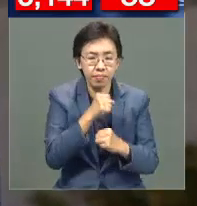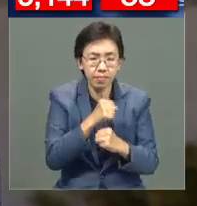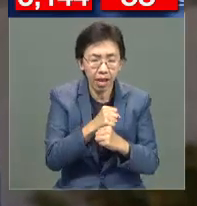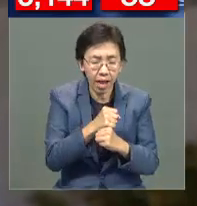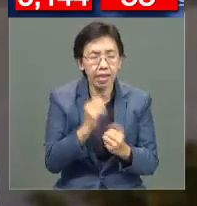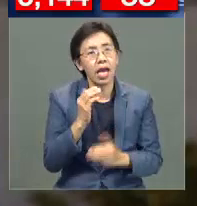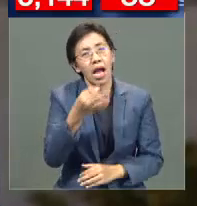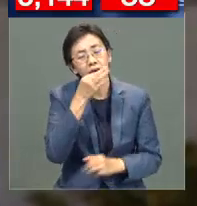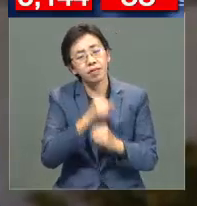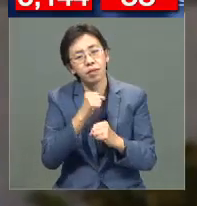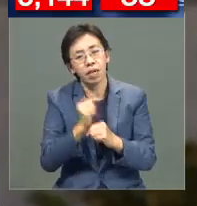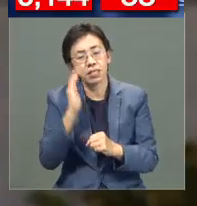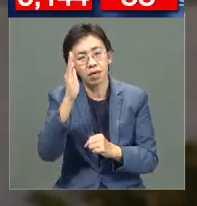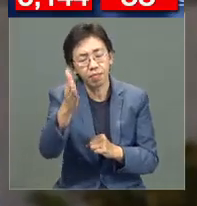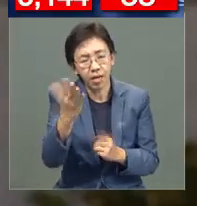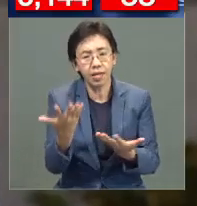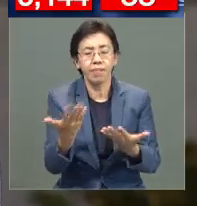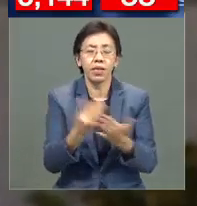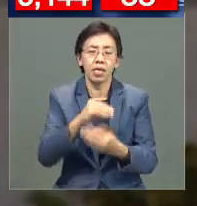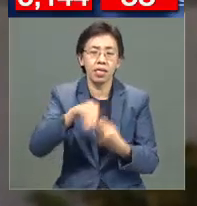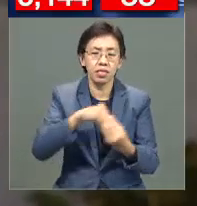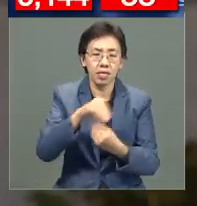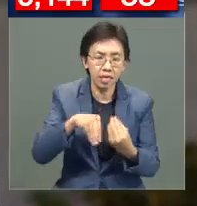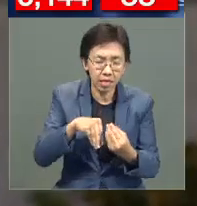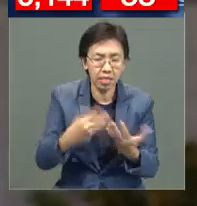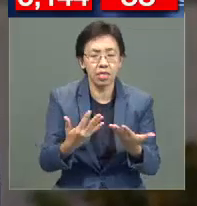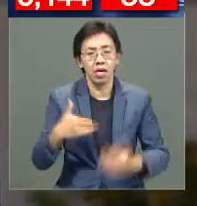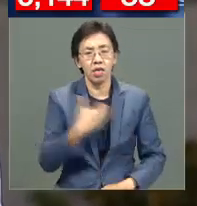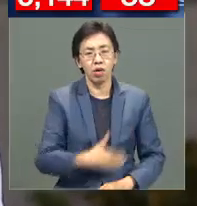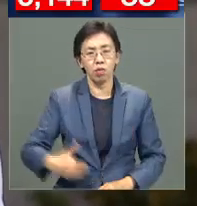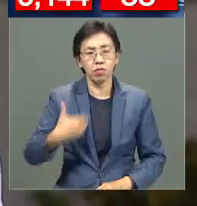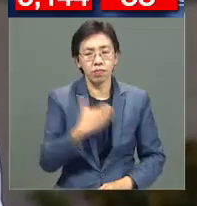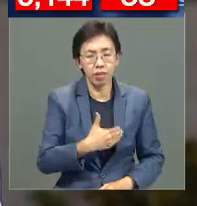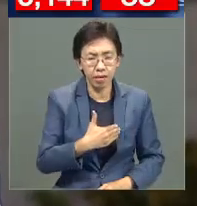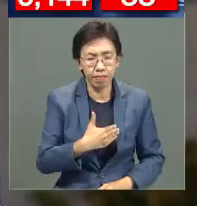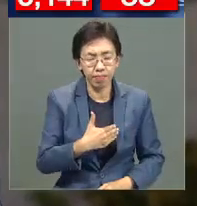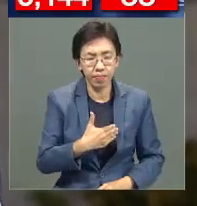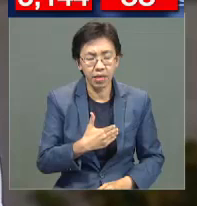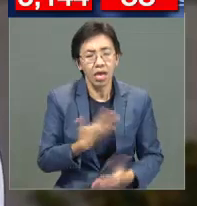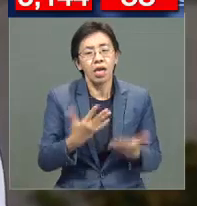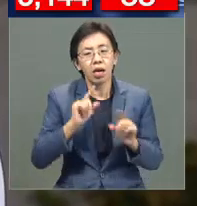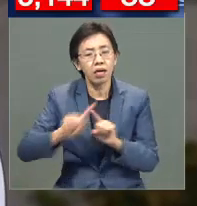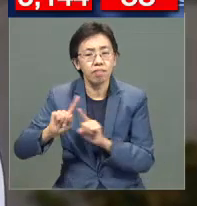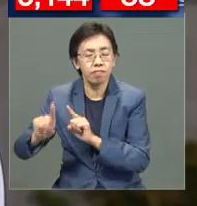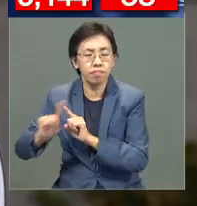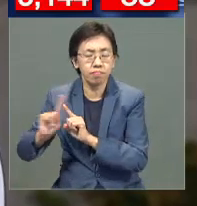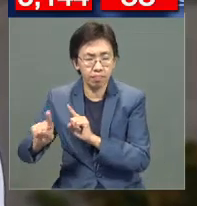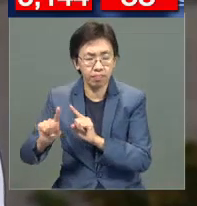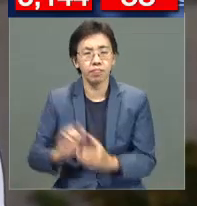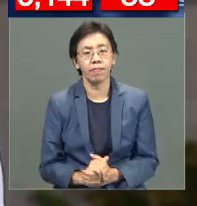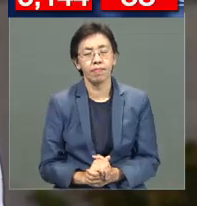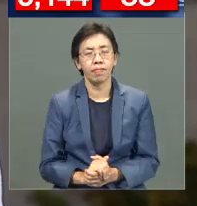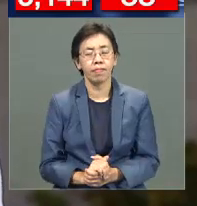อาชีพการงานของเขาเรื่องความคิดของด้านเศรษฐกิจความคิดในเรื่องของสุขภาพในเรื่องของวิถีอื่นๆนะที่เ